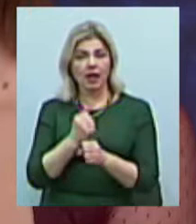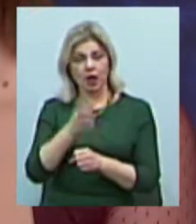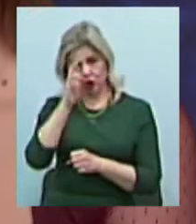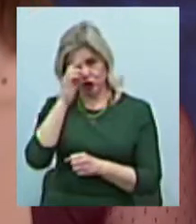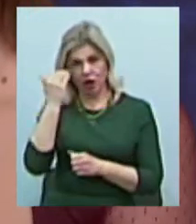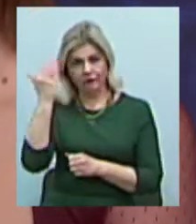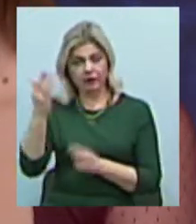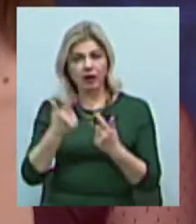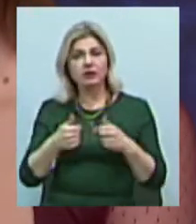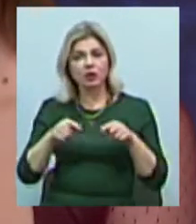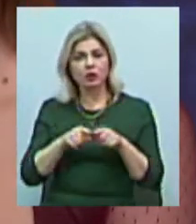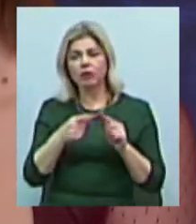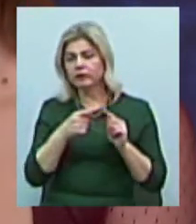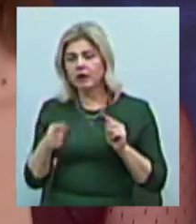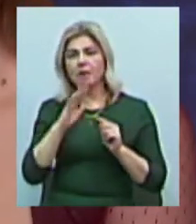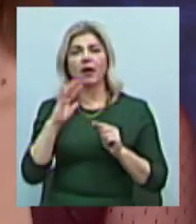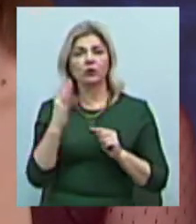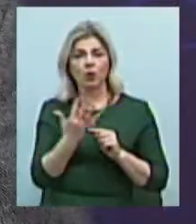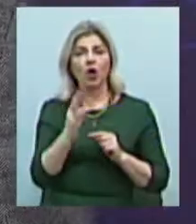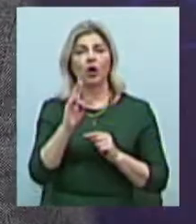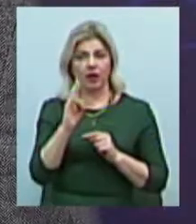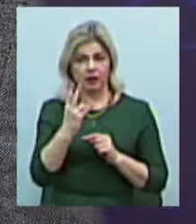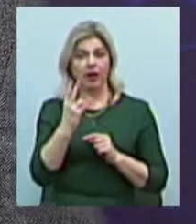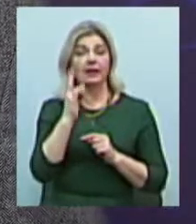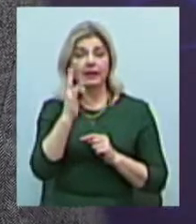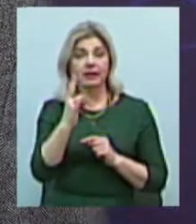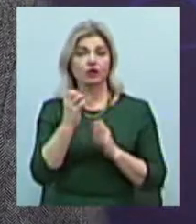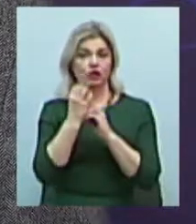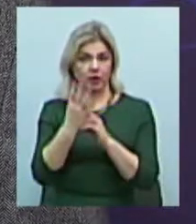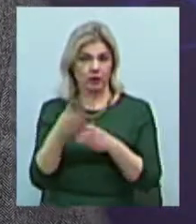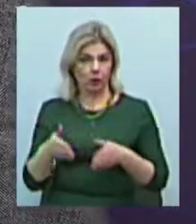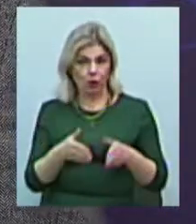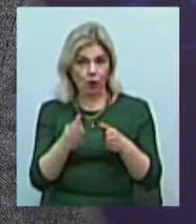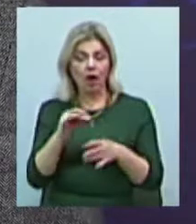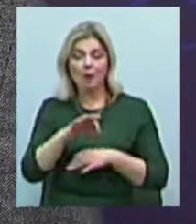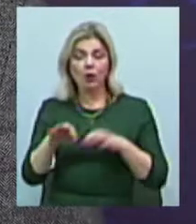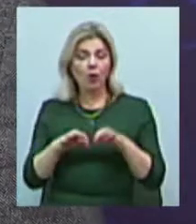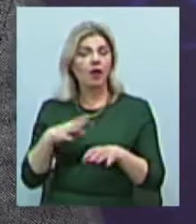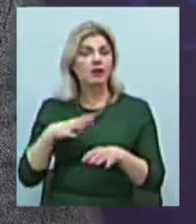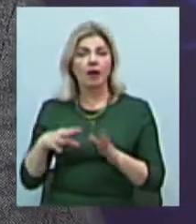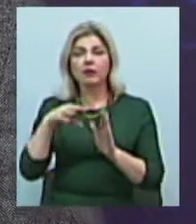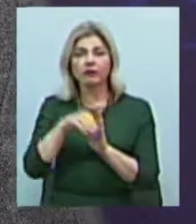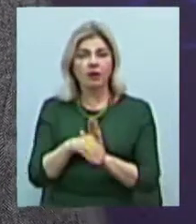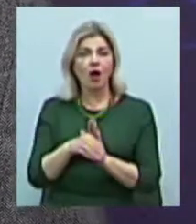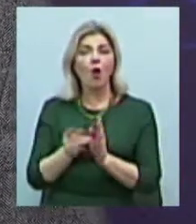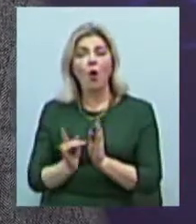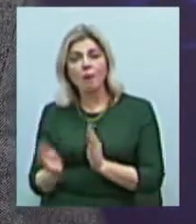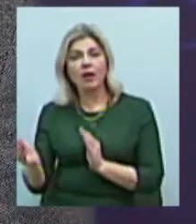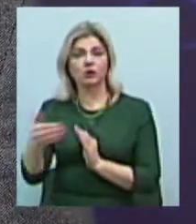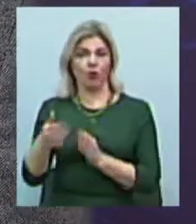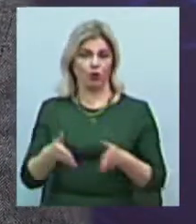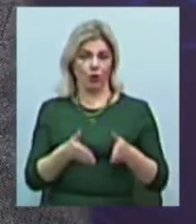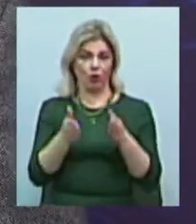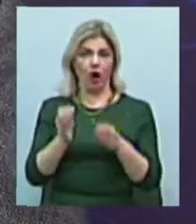інститутами протягом 5 років, саме цієї дороги Н-14. І в проєктуванні не було навіть закладено об'їзної дороги. Сама